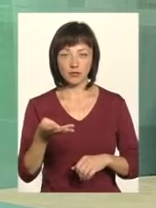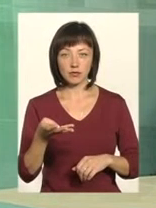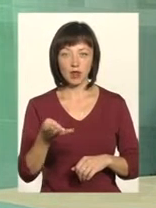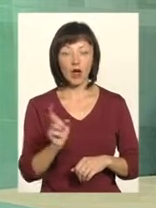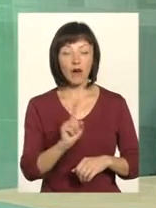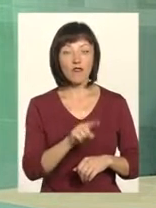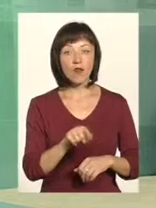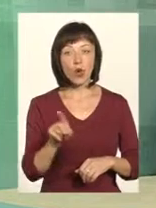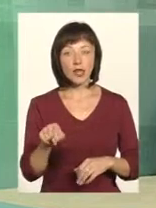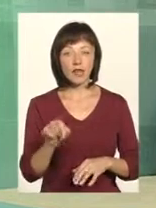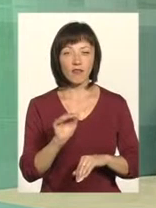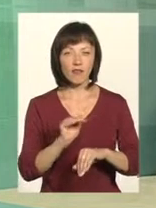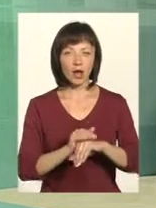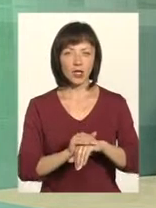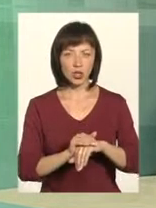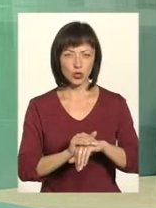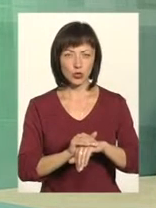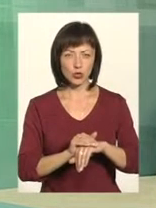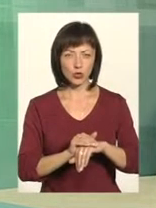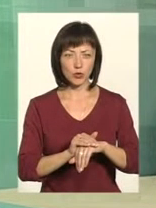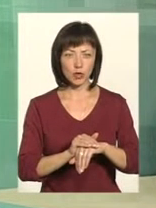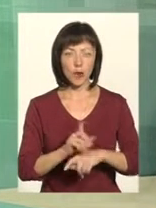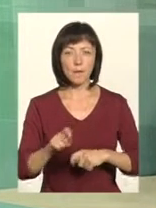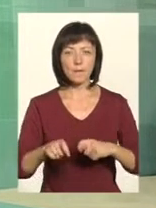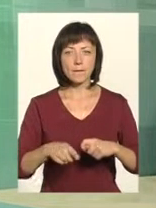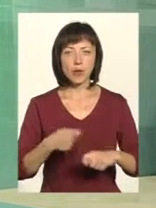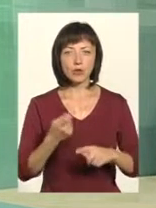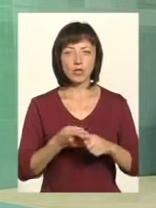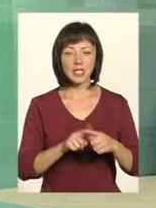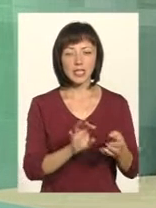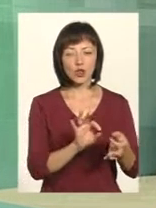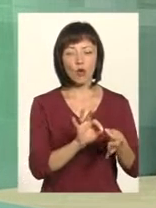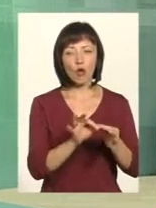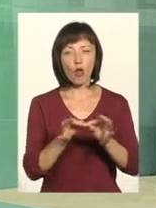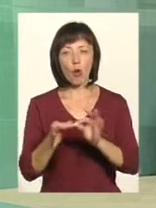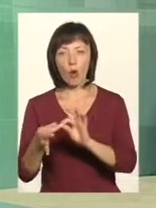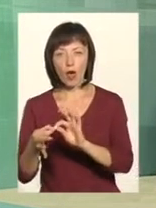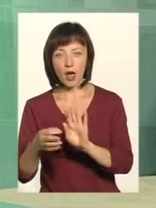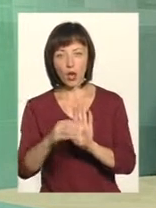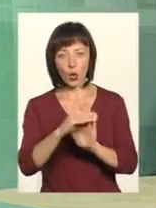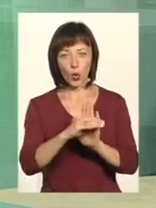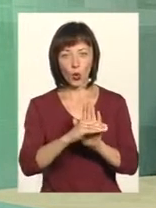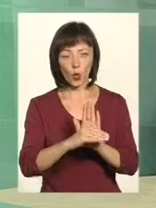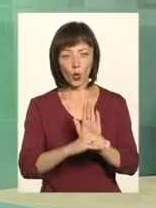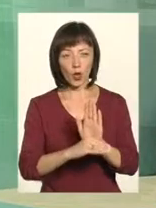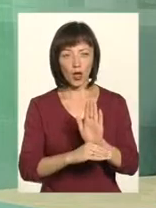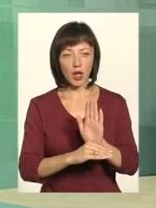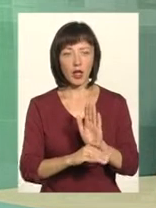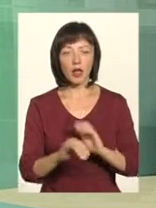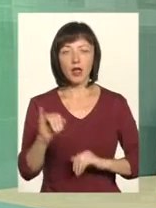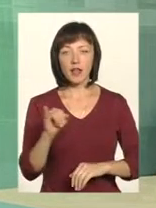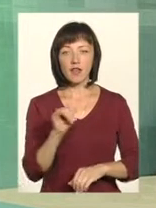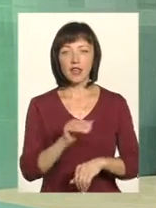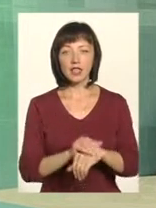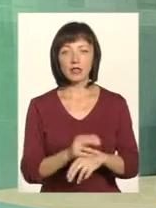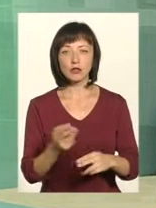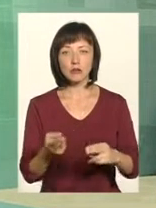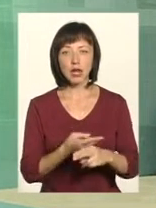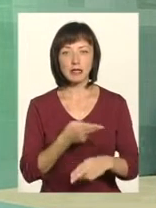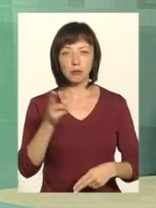вони фактично порушили цю логіку. І фактично без припинення